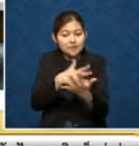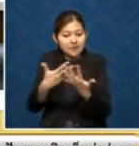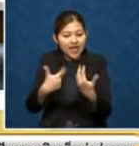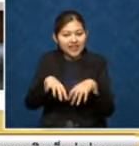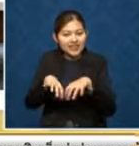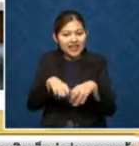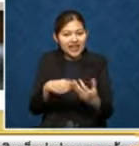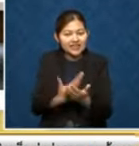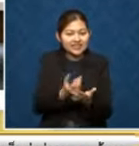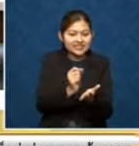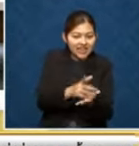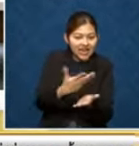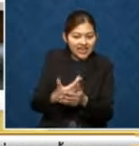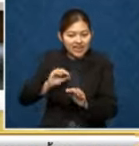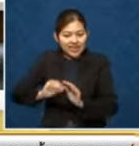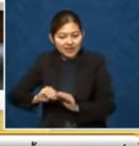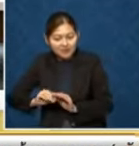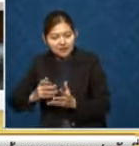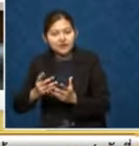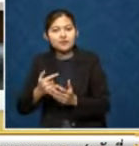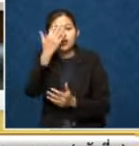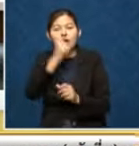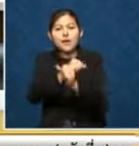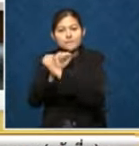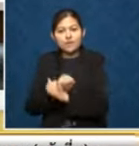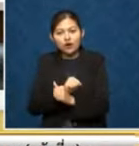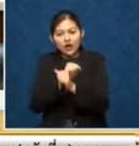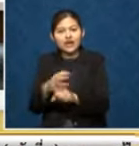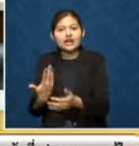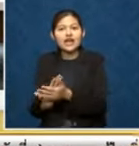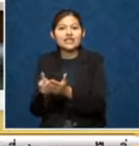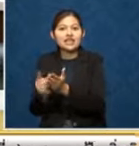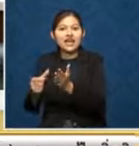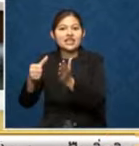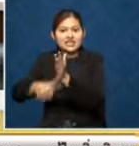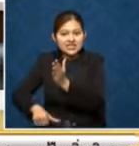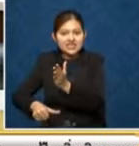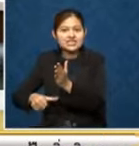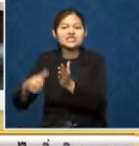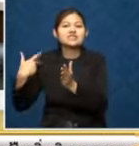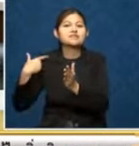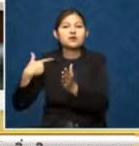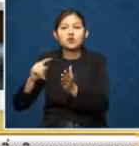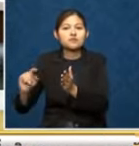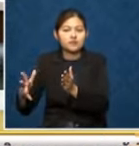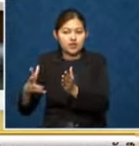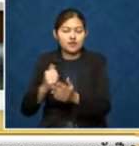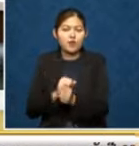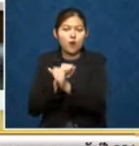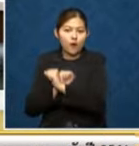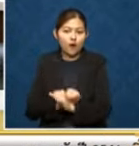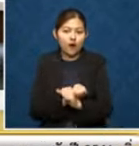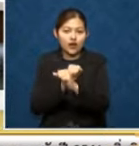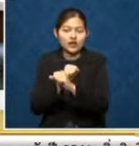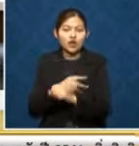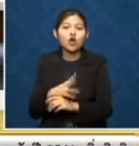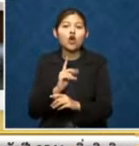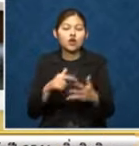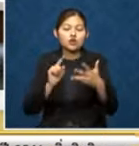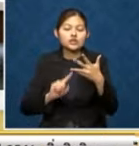สามารถเพื่อลดความเสี่ยงต่อการเกิดหนี้เสียในในอนาคตนอกจากนี้ครับจะต้องมีการส่งเสริมการเพิ่มและ